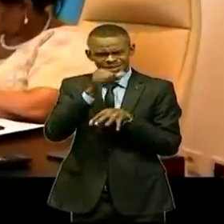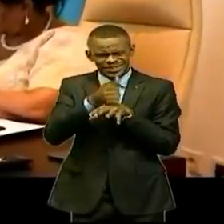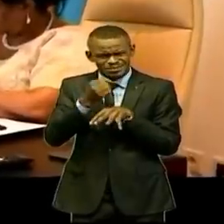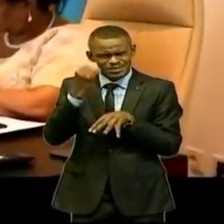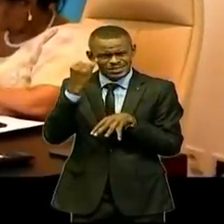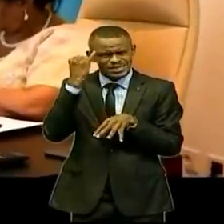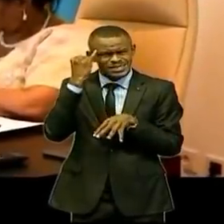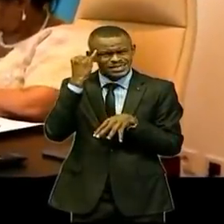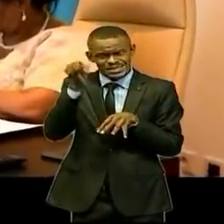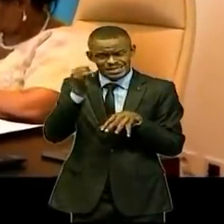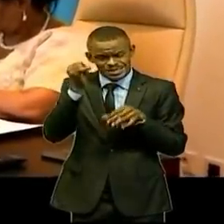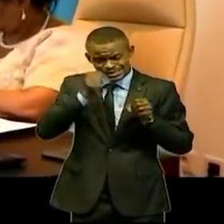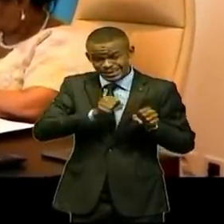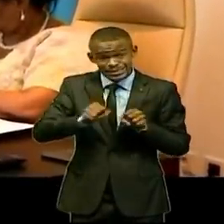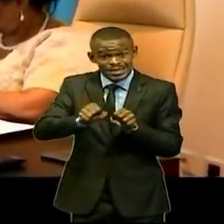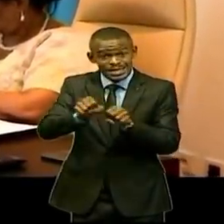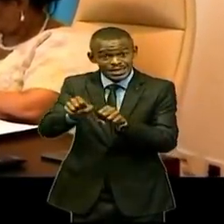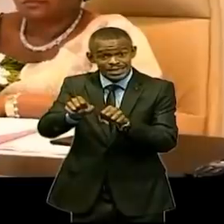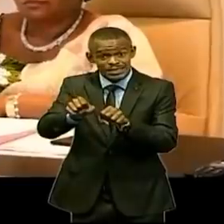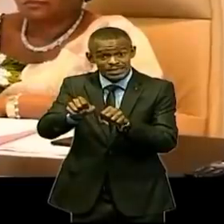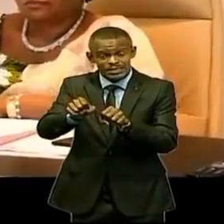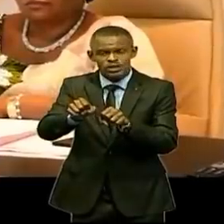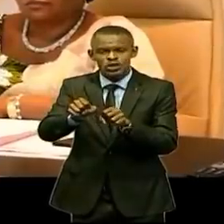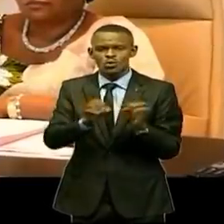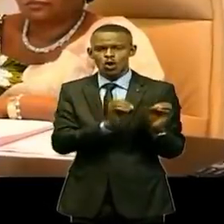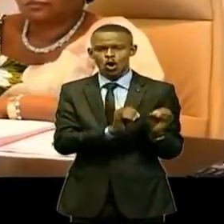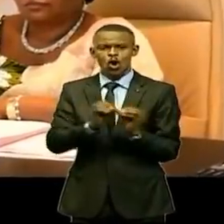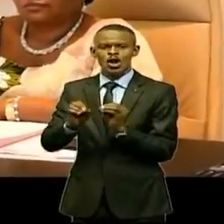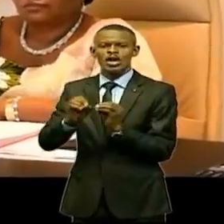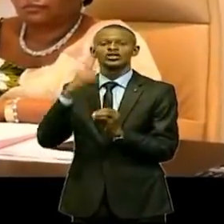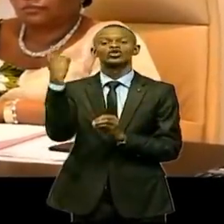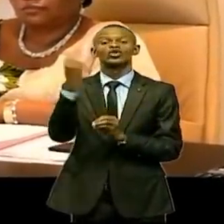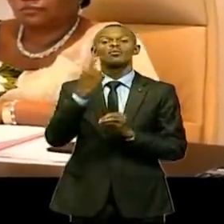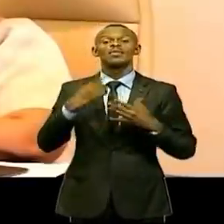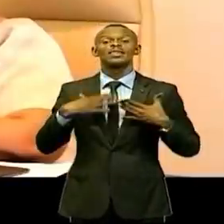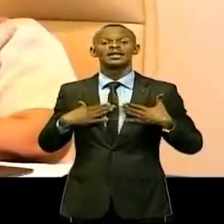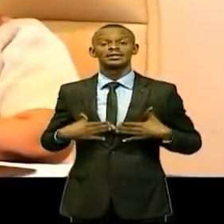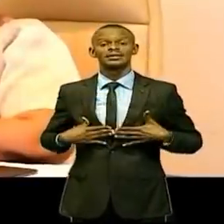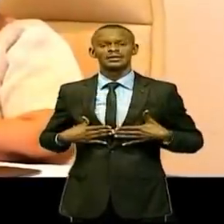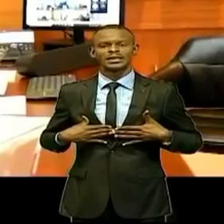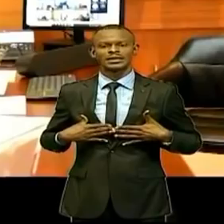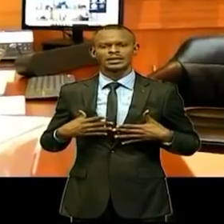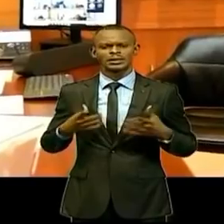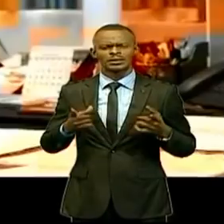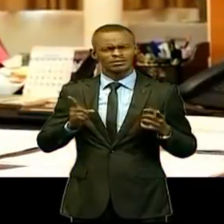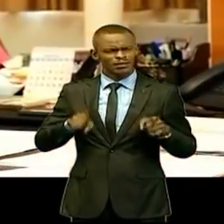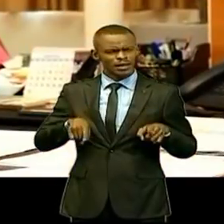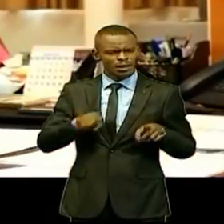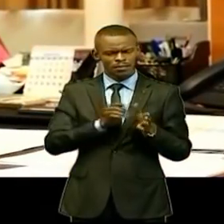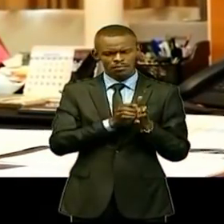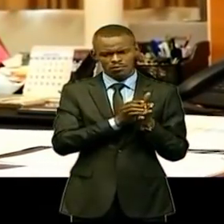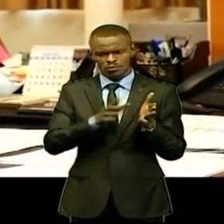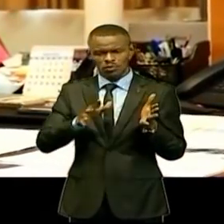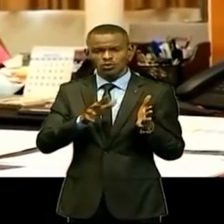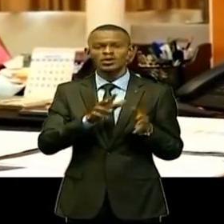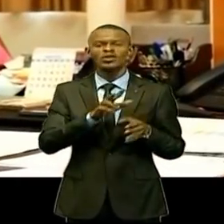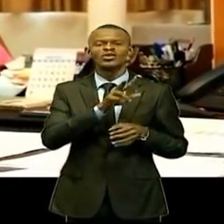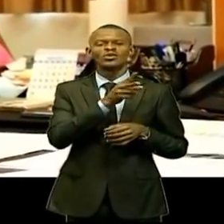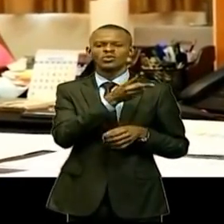Organisation mondiale de la santé, République démocratique du Congo, pour la période de 2022 à